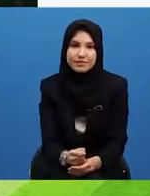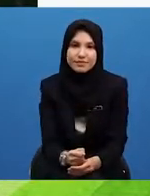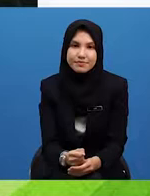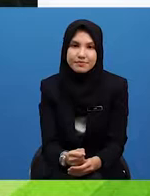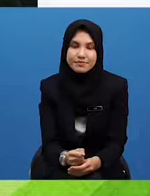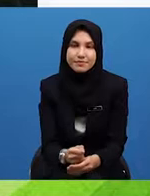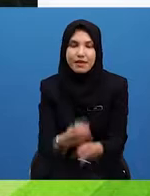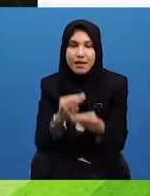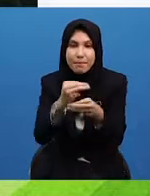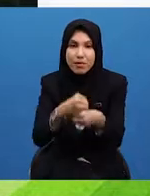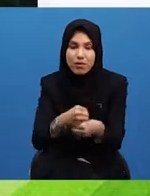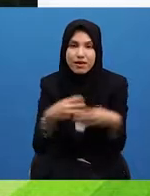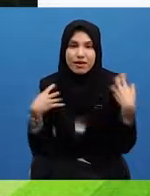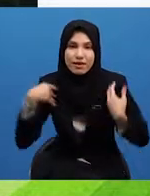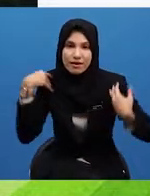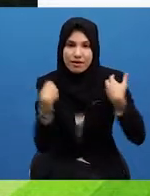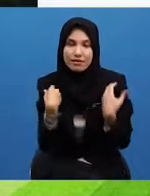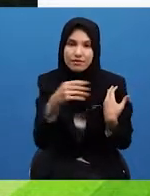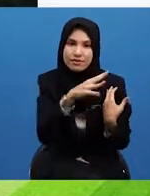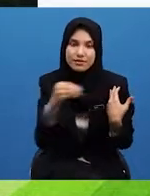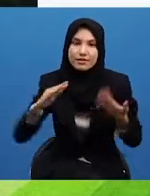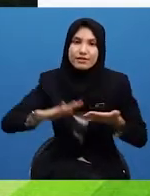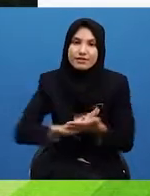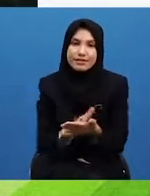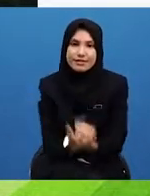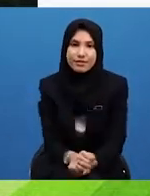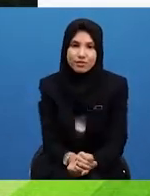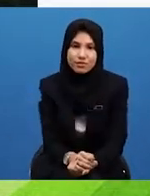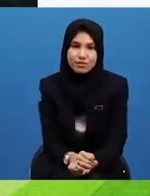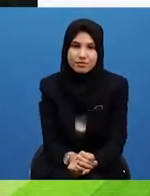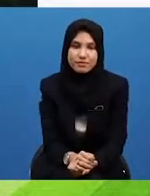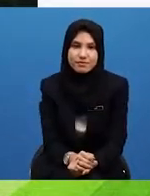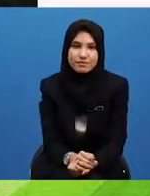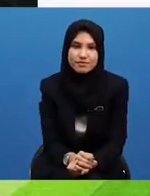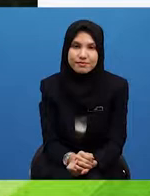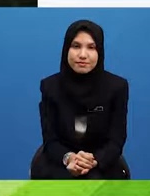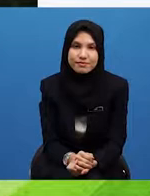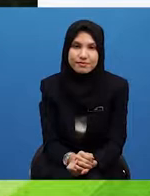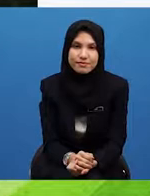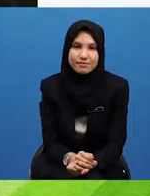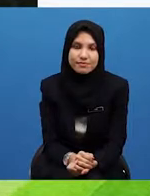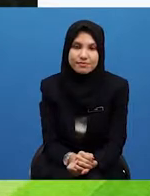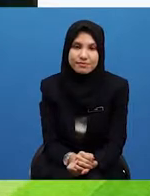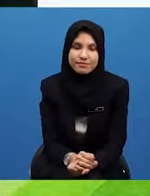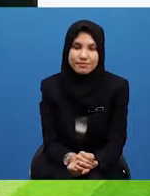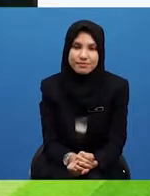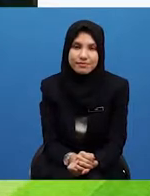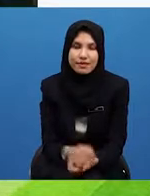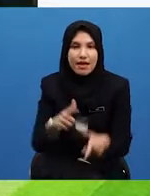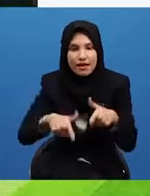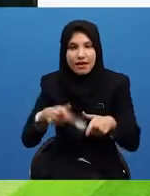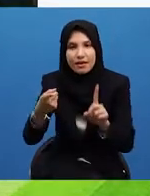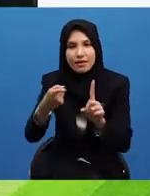model Haiwan dan kertas majong Hai langkah